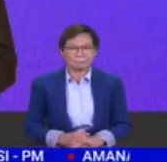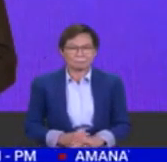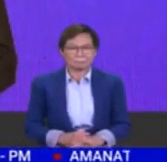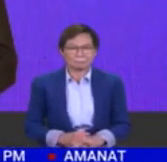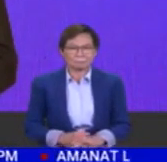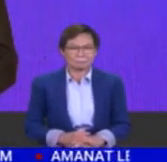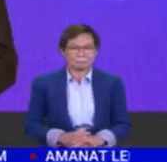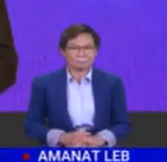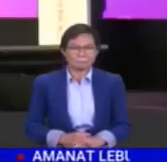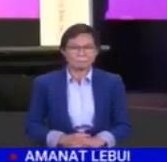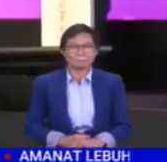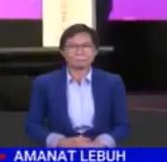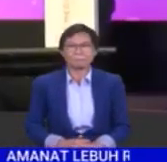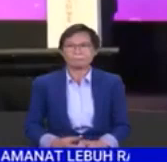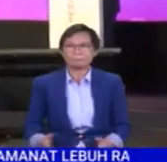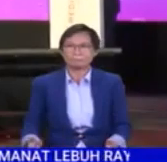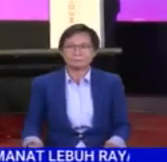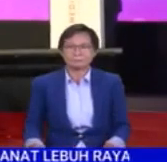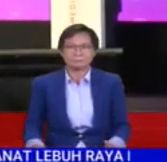12.8% respectively.